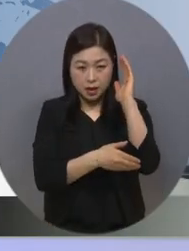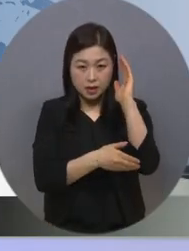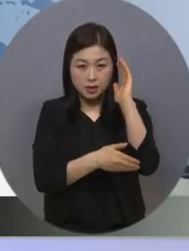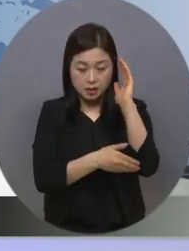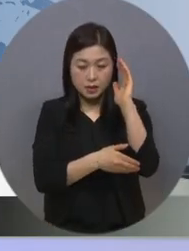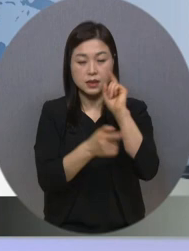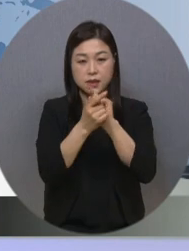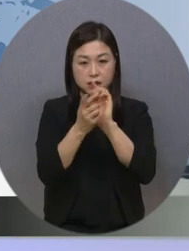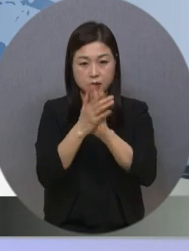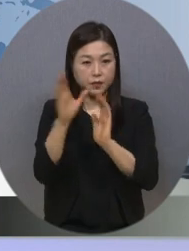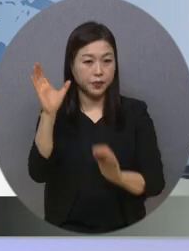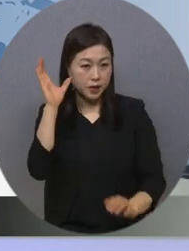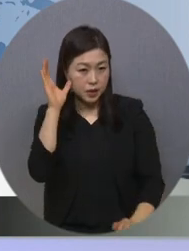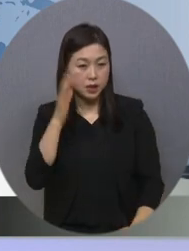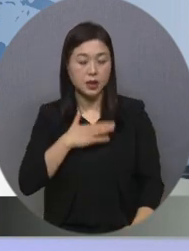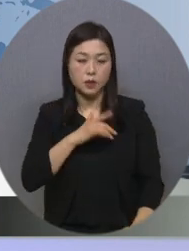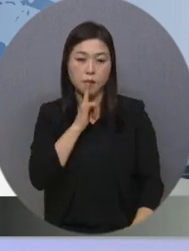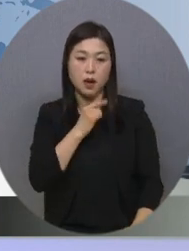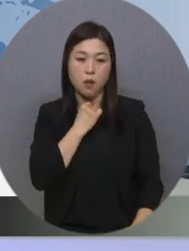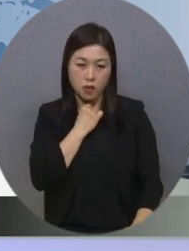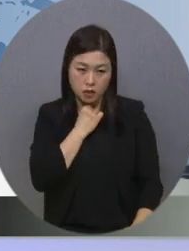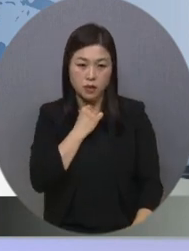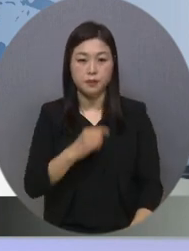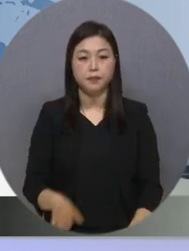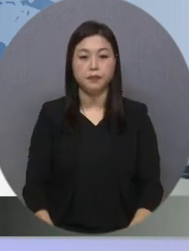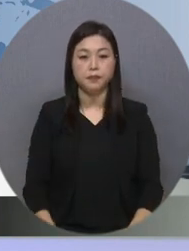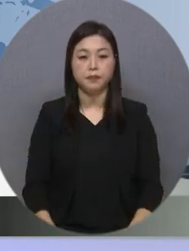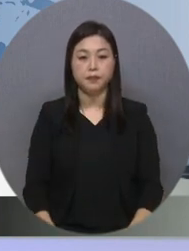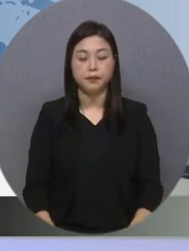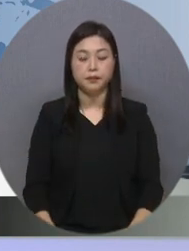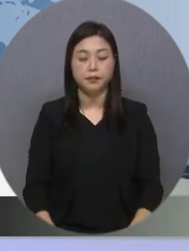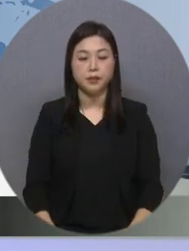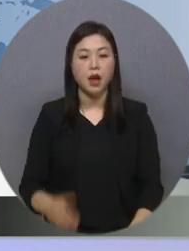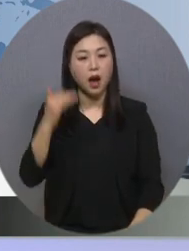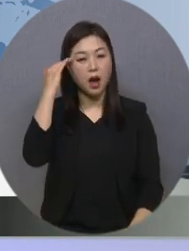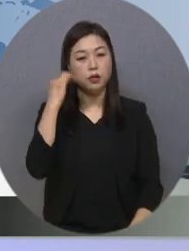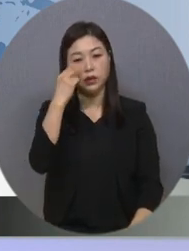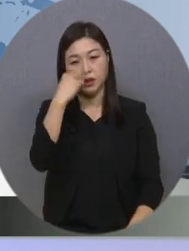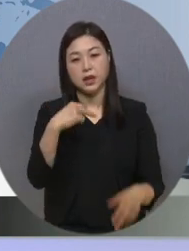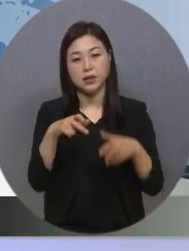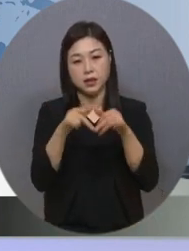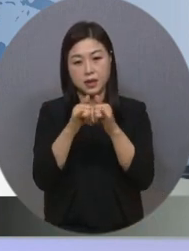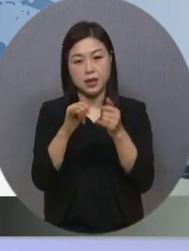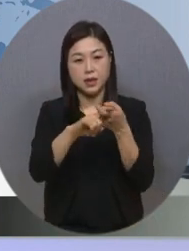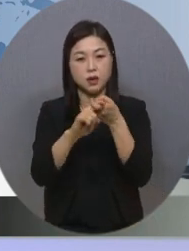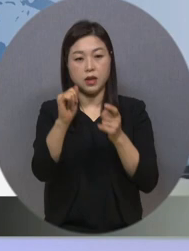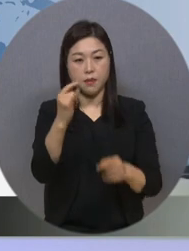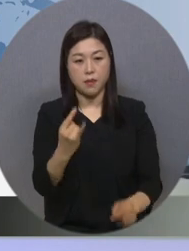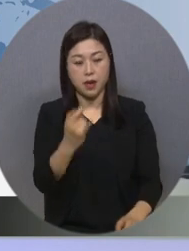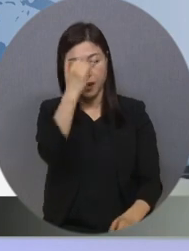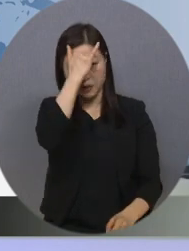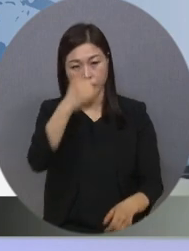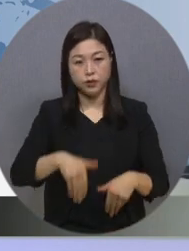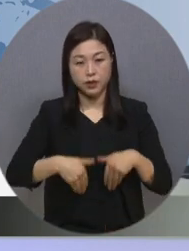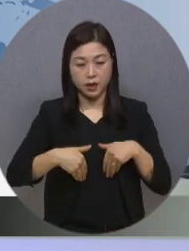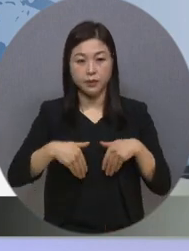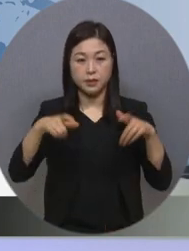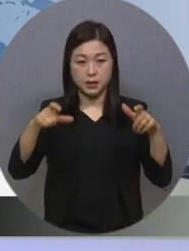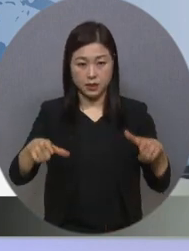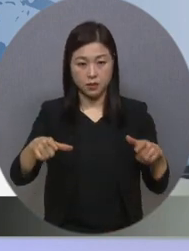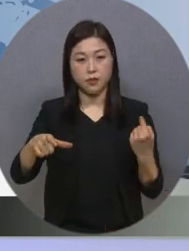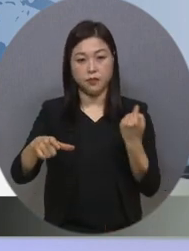직접 만나보는 나도 말 좀 합시다입니다. 이번 시간에는 한국시각장애인연합회 충청남도 지부를